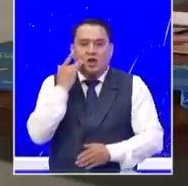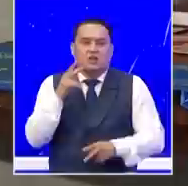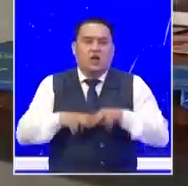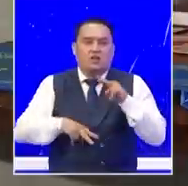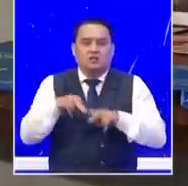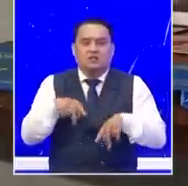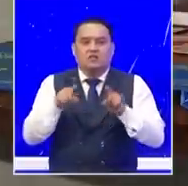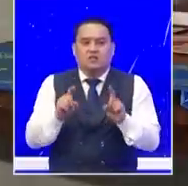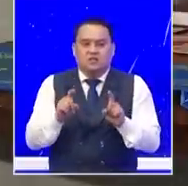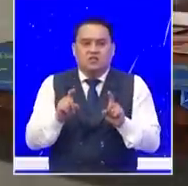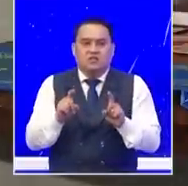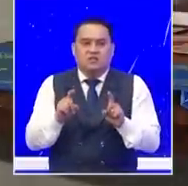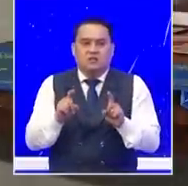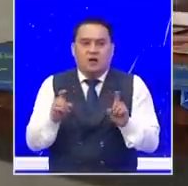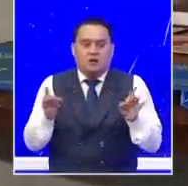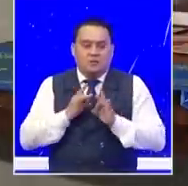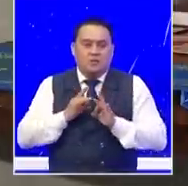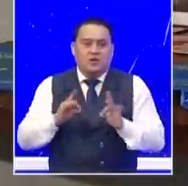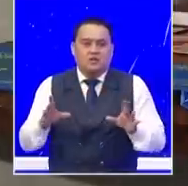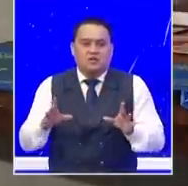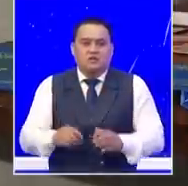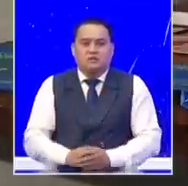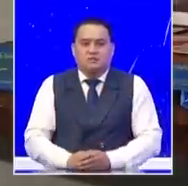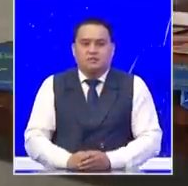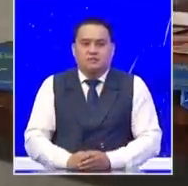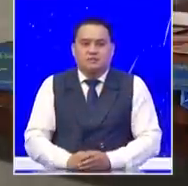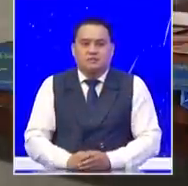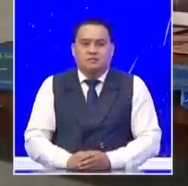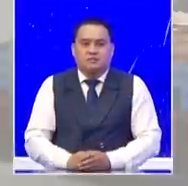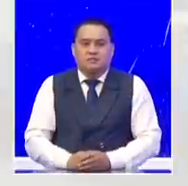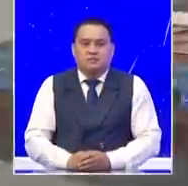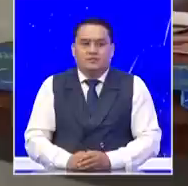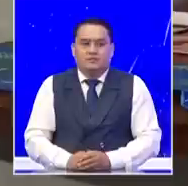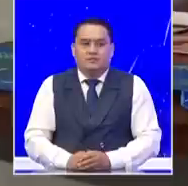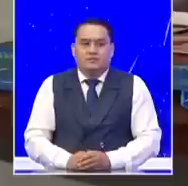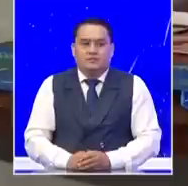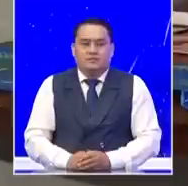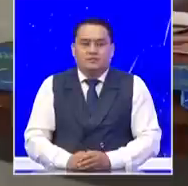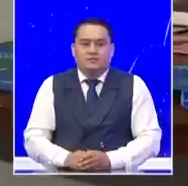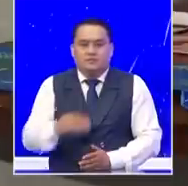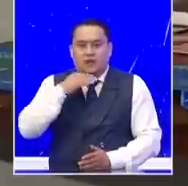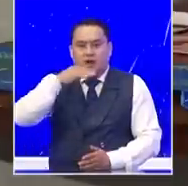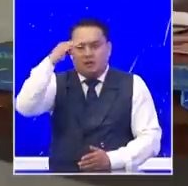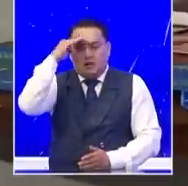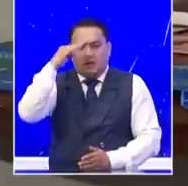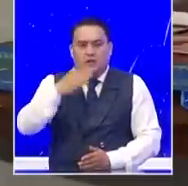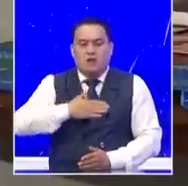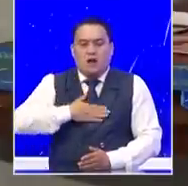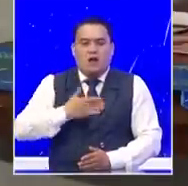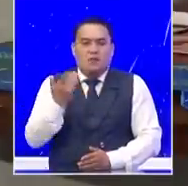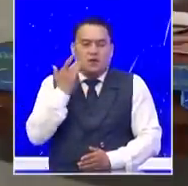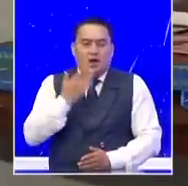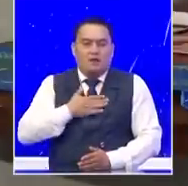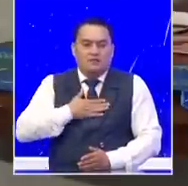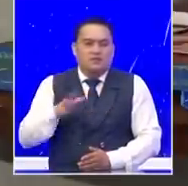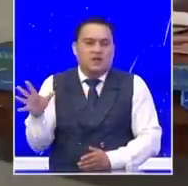настроение, сидели мы и отмечали вот этот праздник, День Победы. Отец для нас и